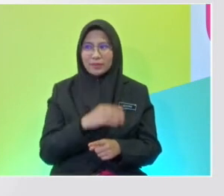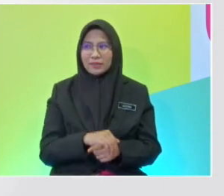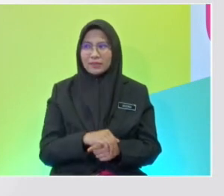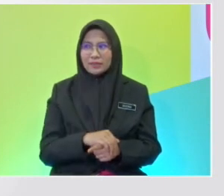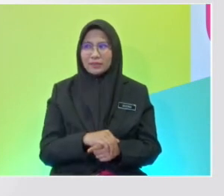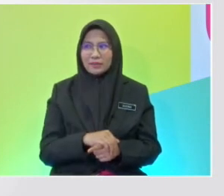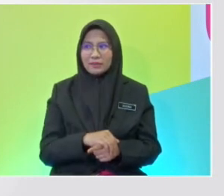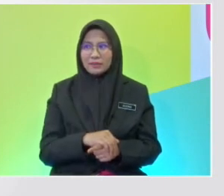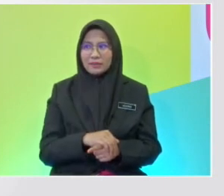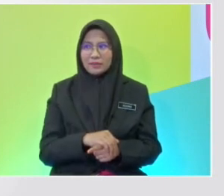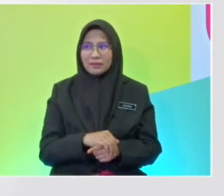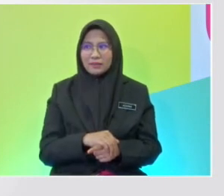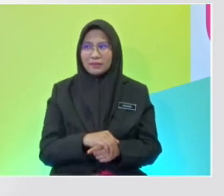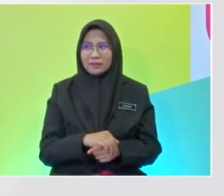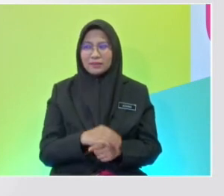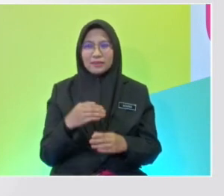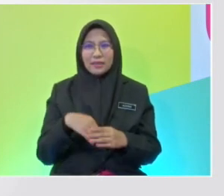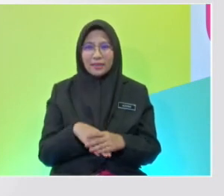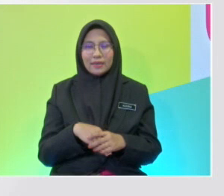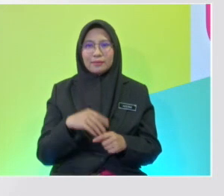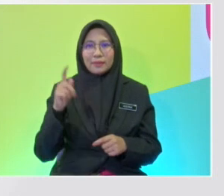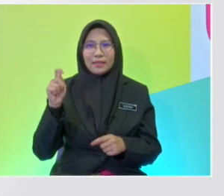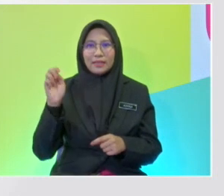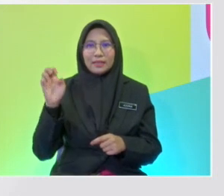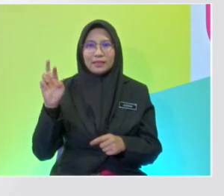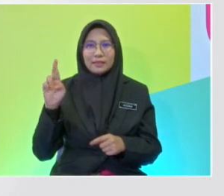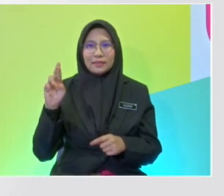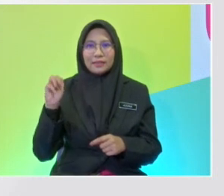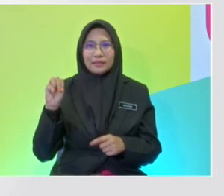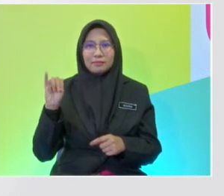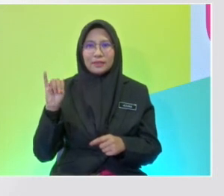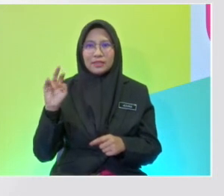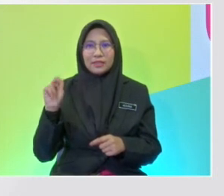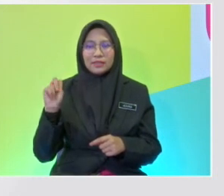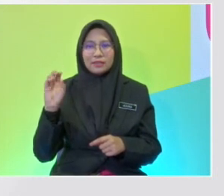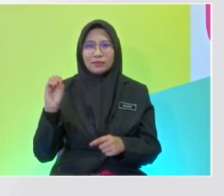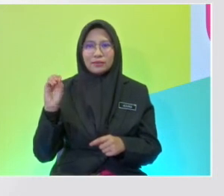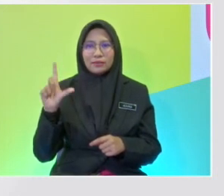dia terminologi berkaitan dengan definisi Oke